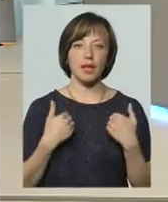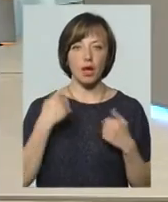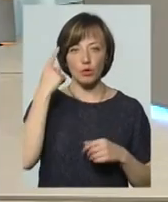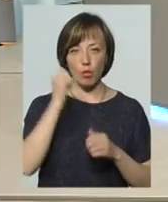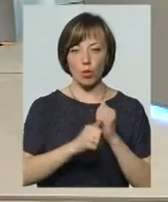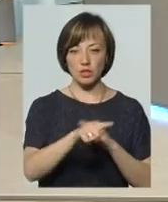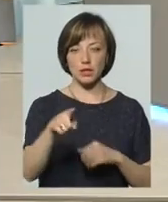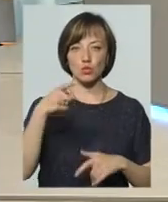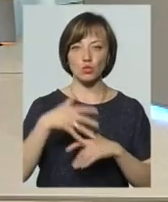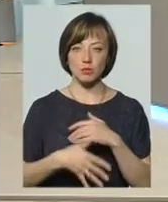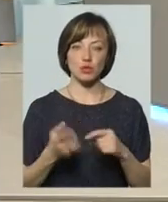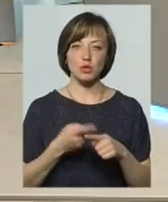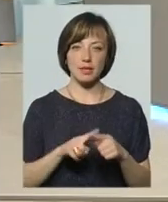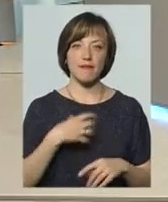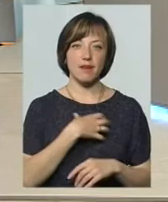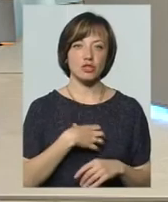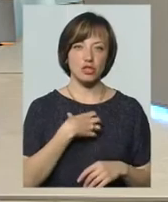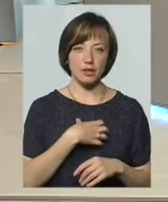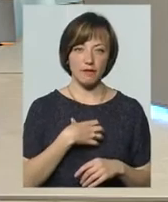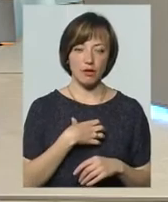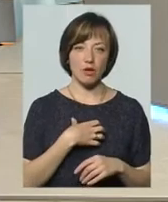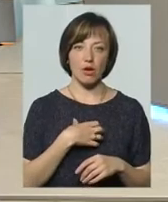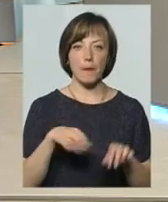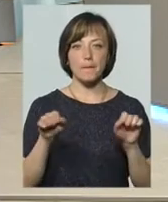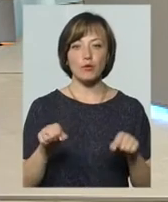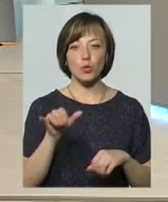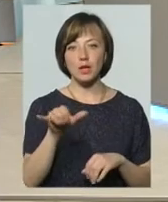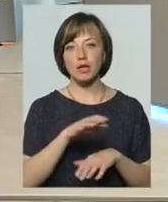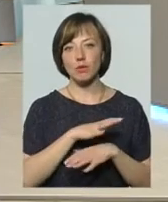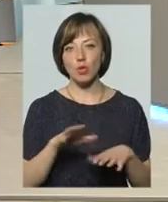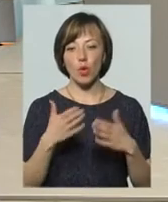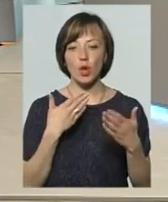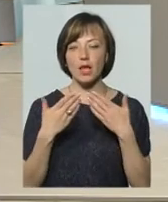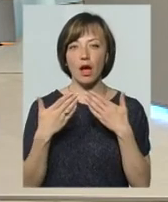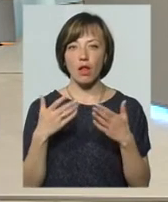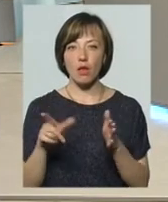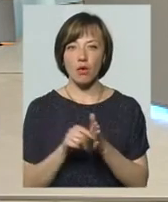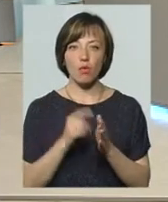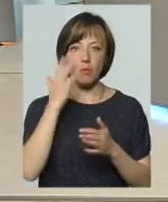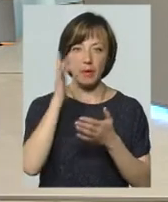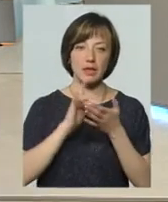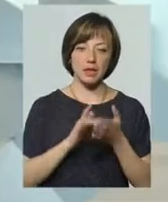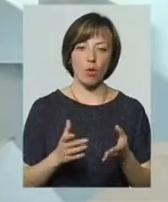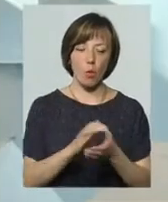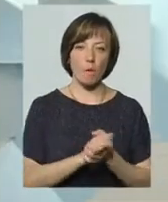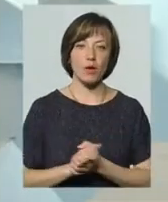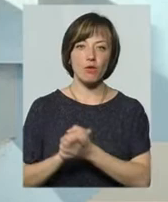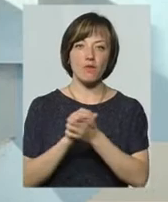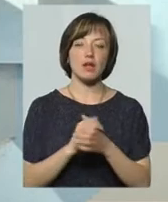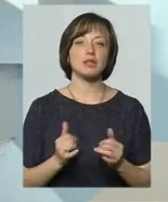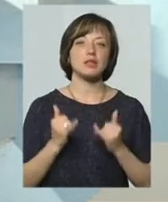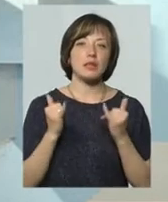них розуміє, що це важливо. Можливо, в них не було діалогу, да, і якоїсь мети кооперуватися